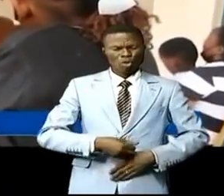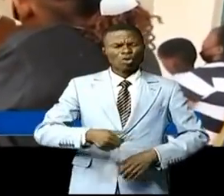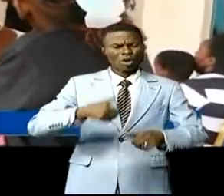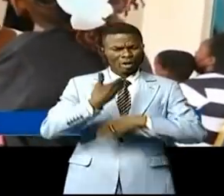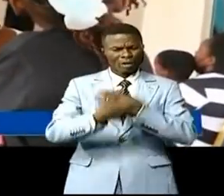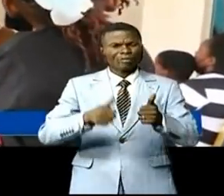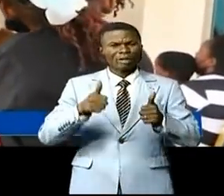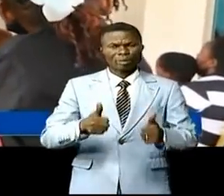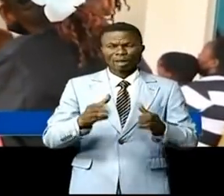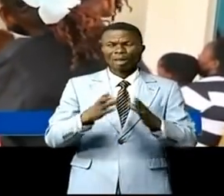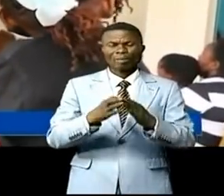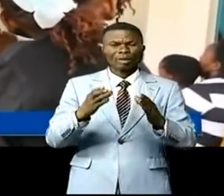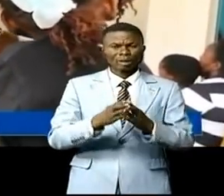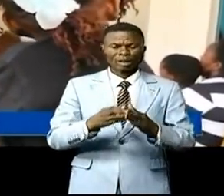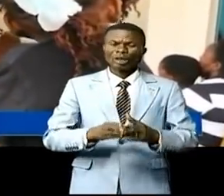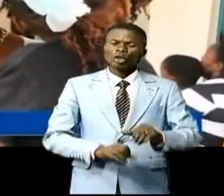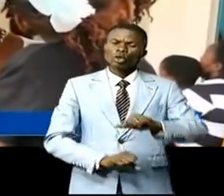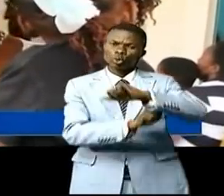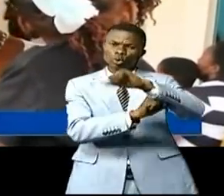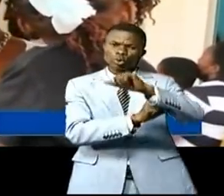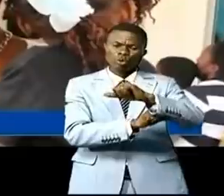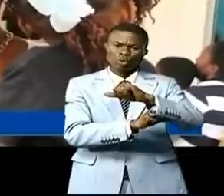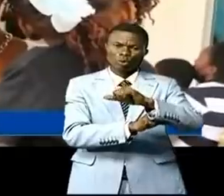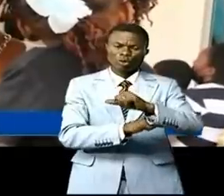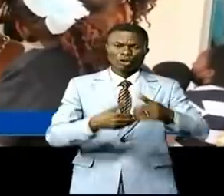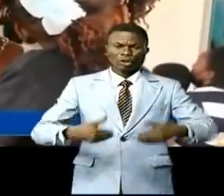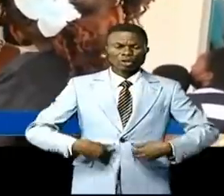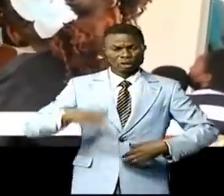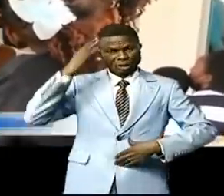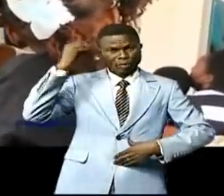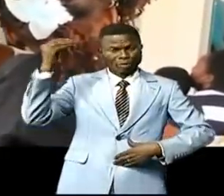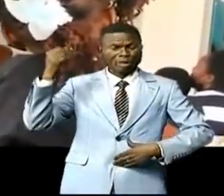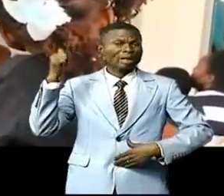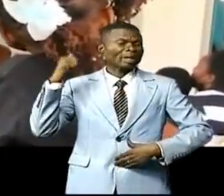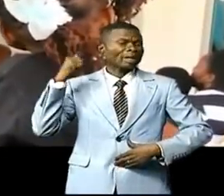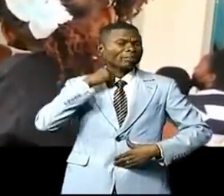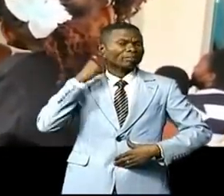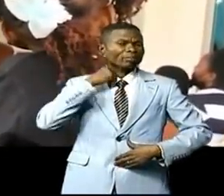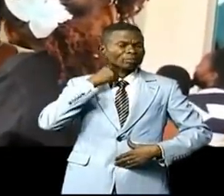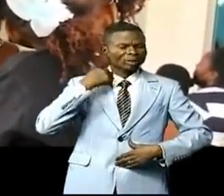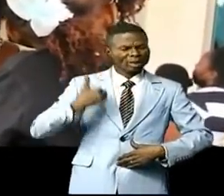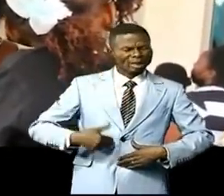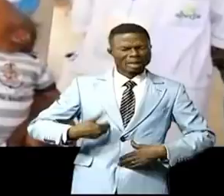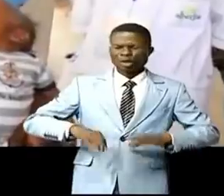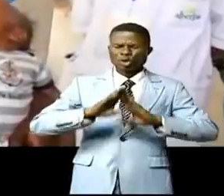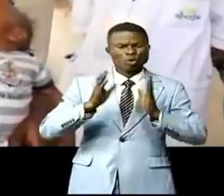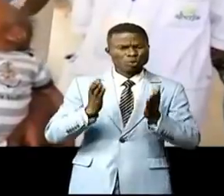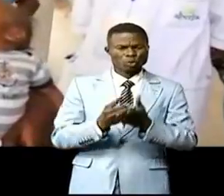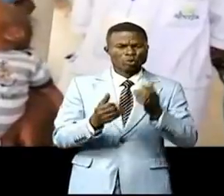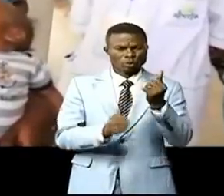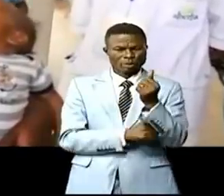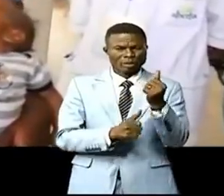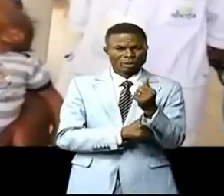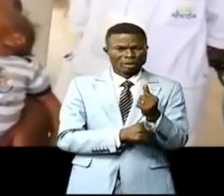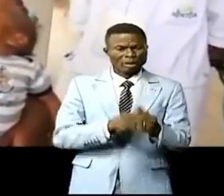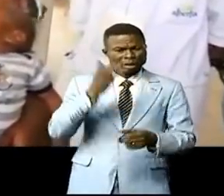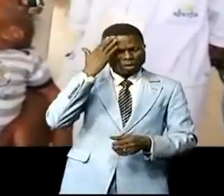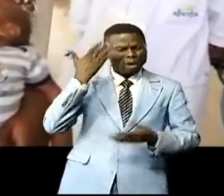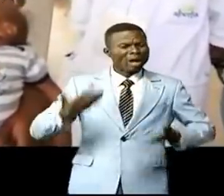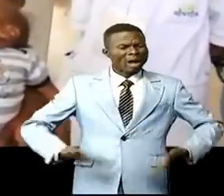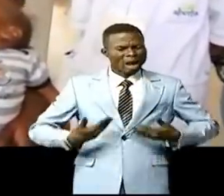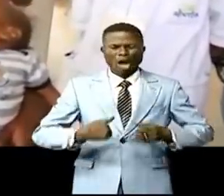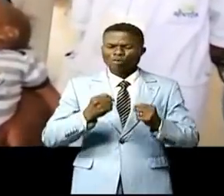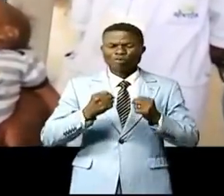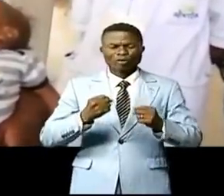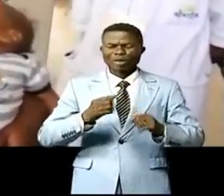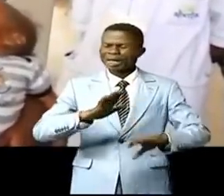passée avec l'aide de la chaîne Espoir. Le médecin, les chirurgiens et tout le monde. Vous ne savez pas la joie, notre